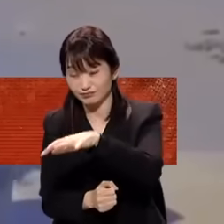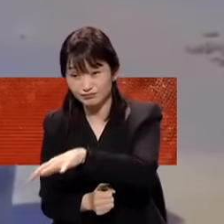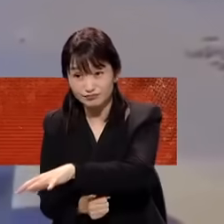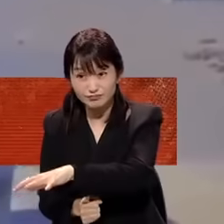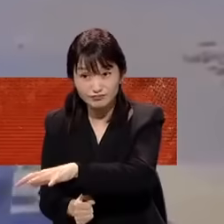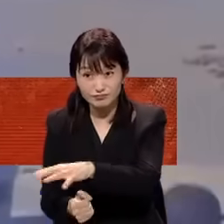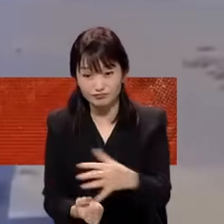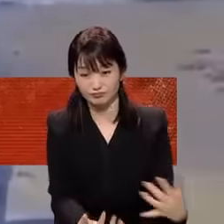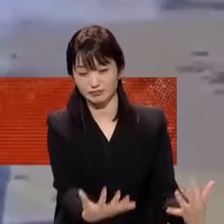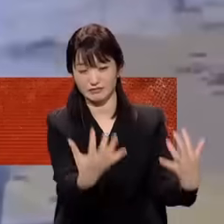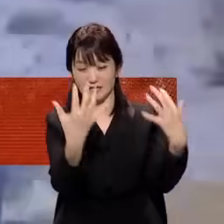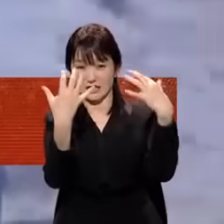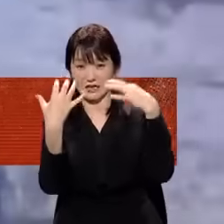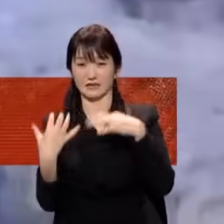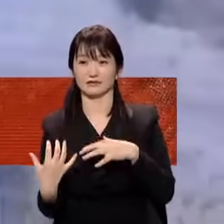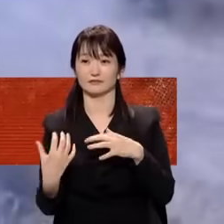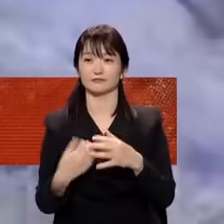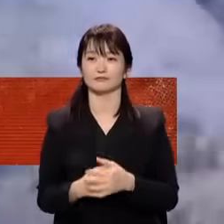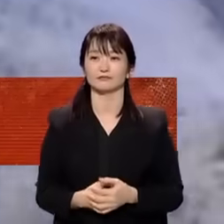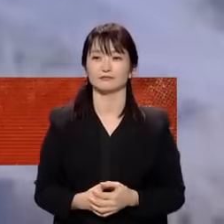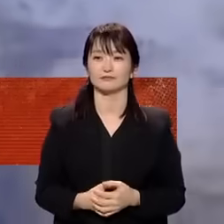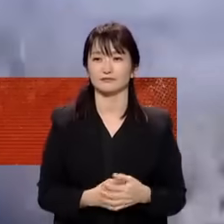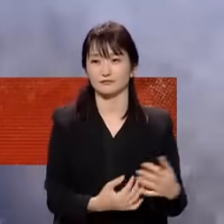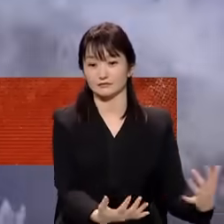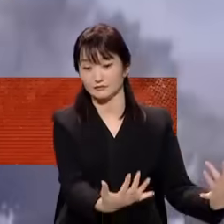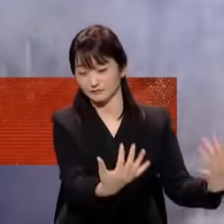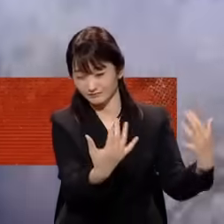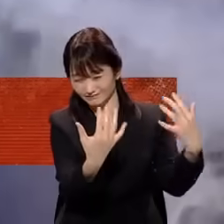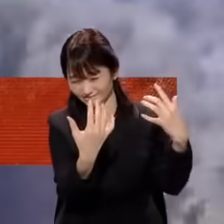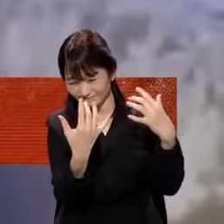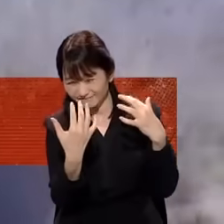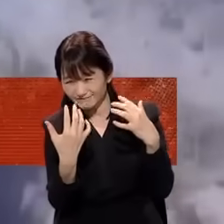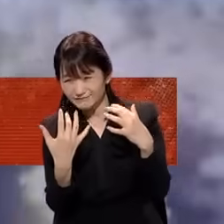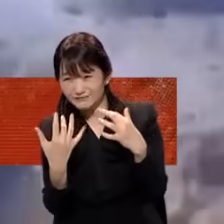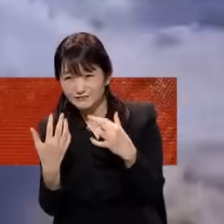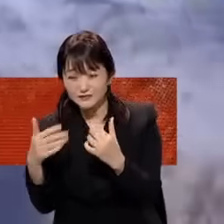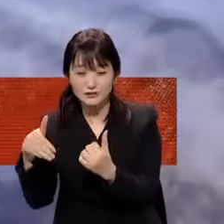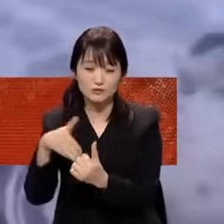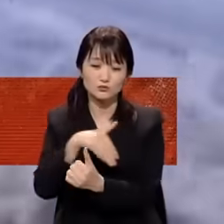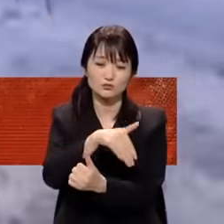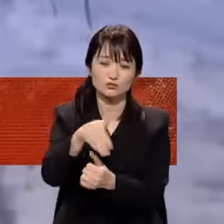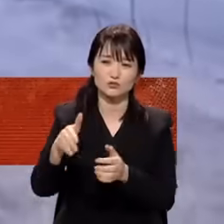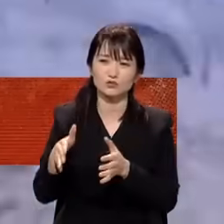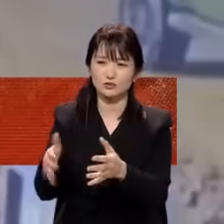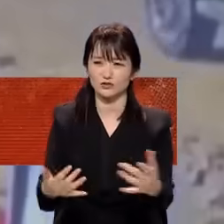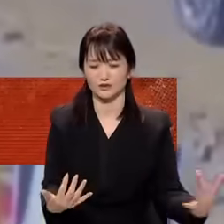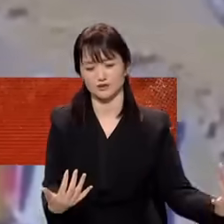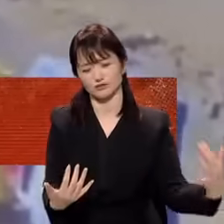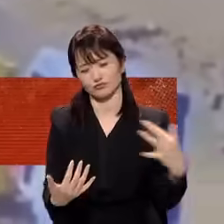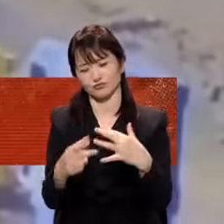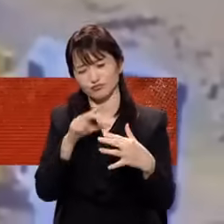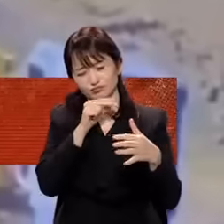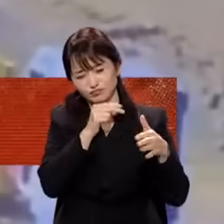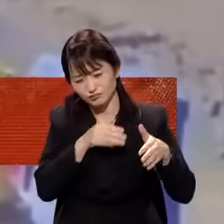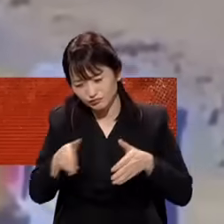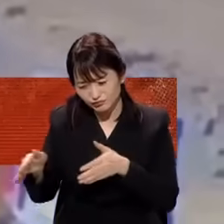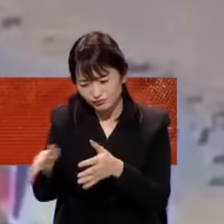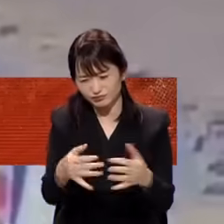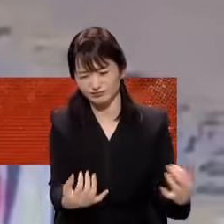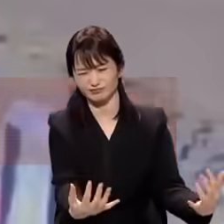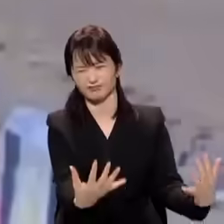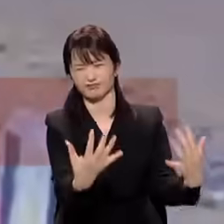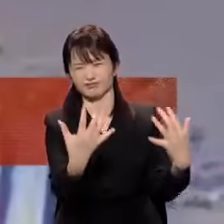순식간에 해안가를 덮친 겁니다. 수백 미터를 밀려들어온 물살은 해안가 주변 도로는 물론이고 골목 곳곳을